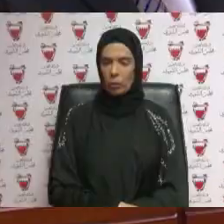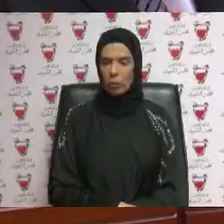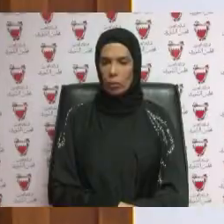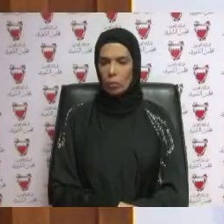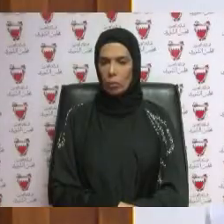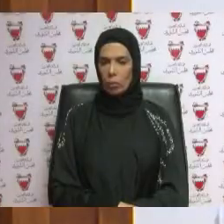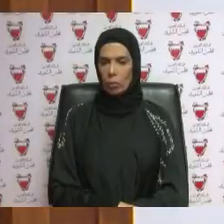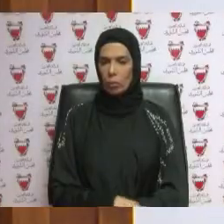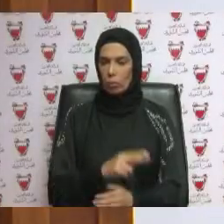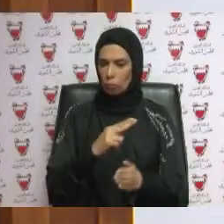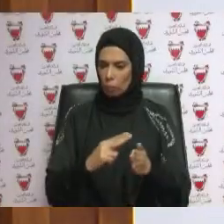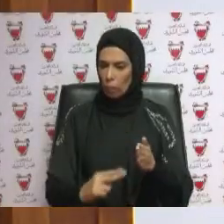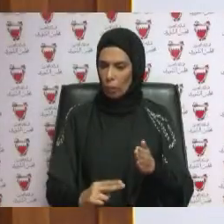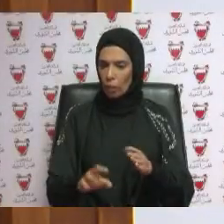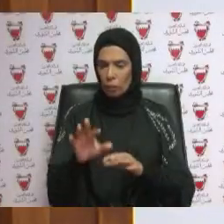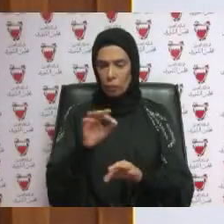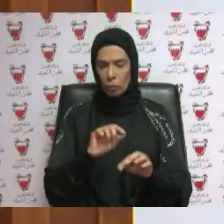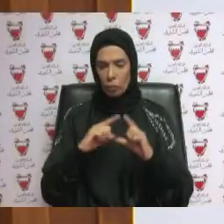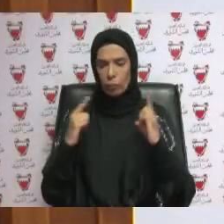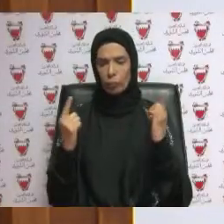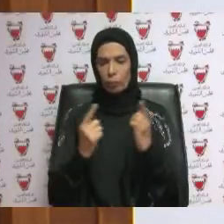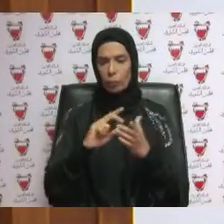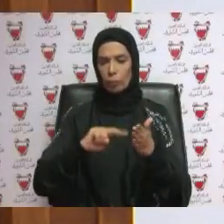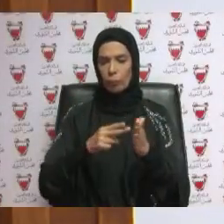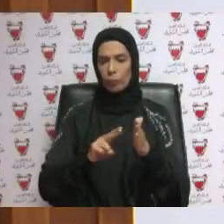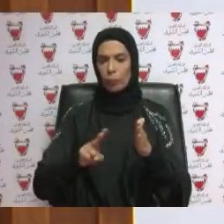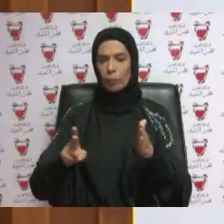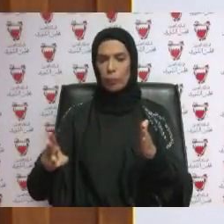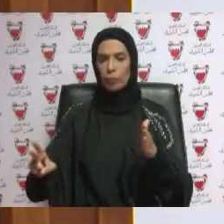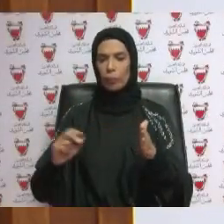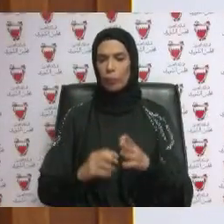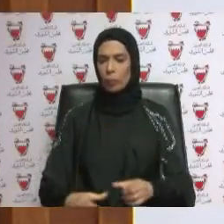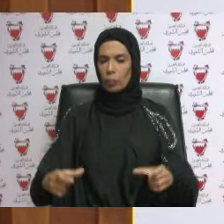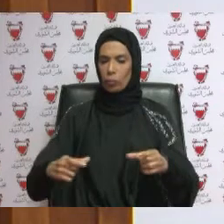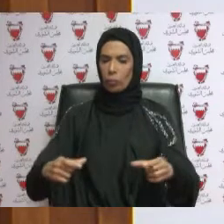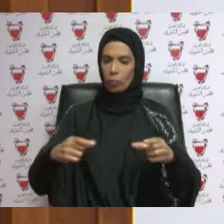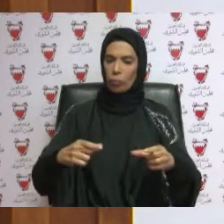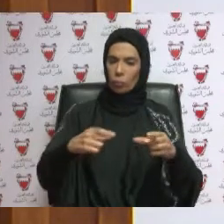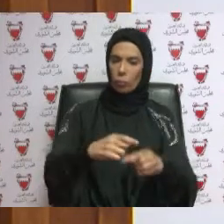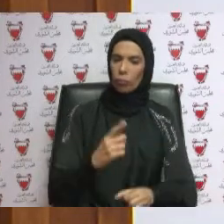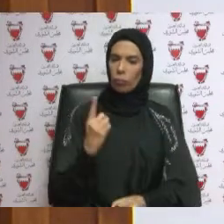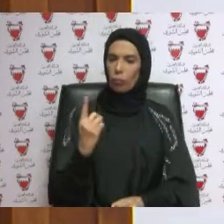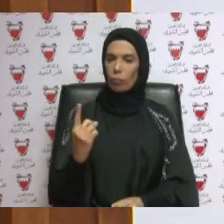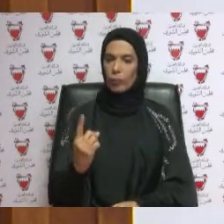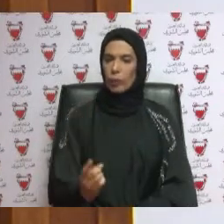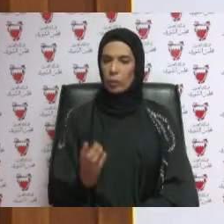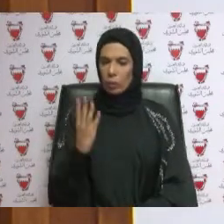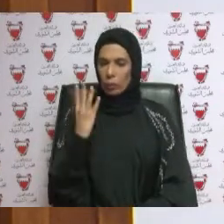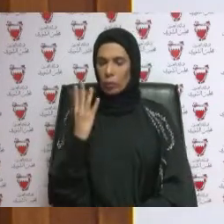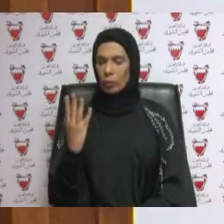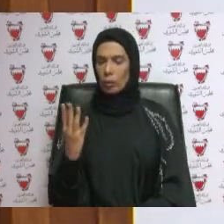ولتنفيذ التكليف المذكور قامت اللجنة بالأجراءات التالية: عقدت اللجنة الاجتماعات التالية: الاجتماع الأول